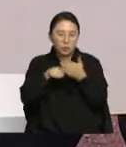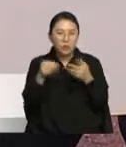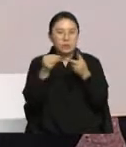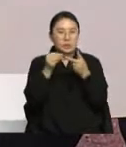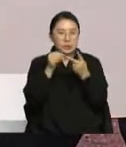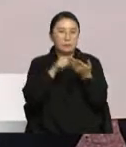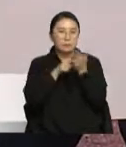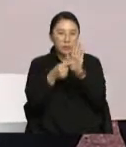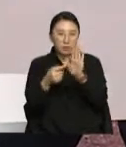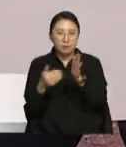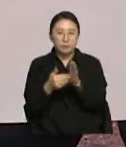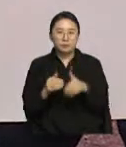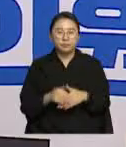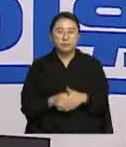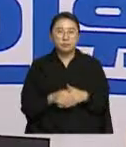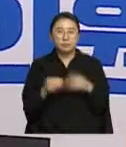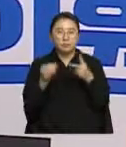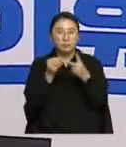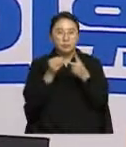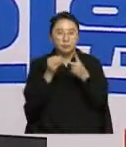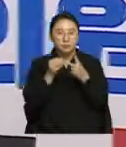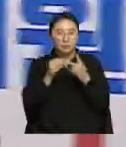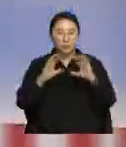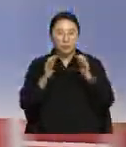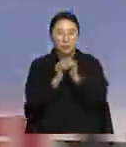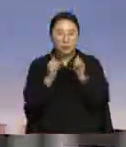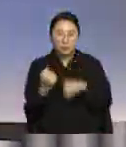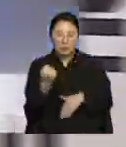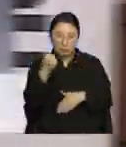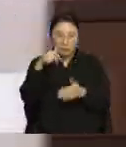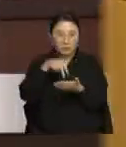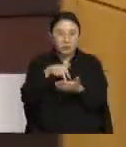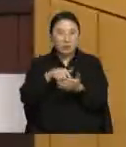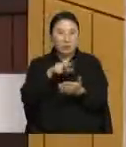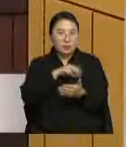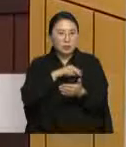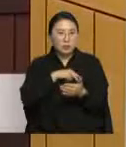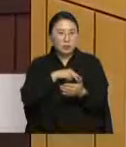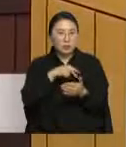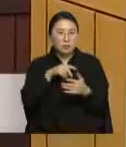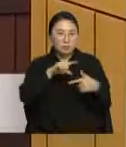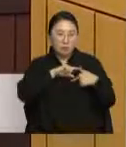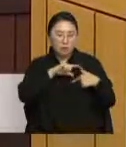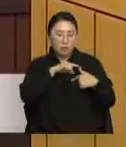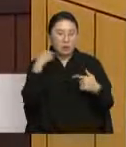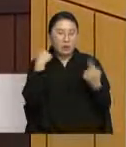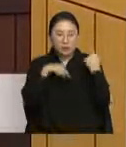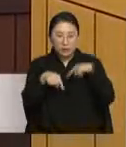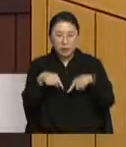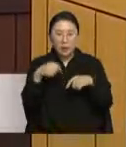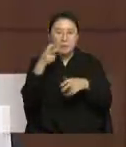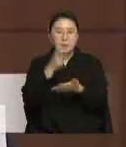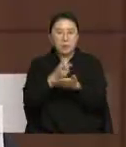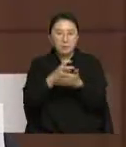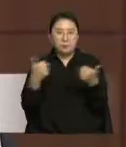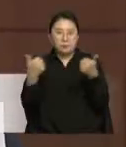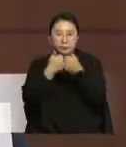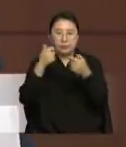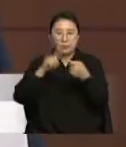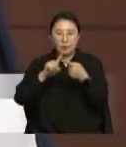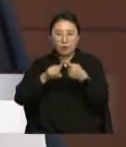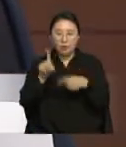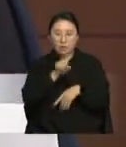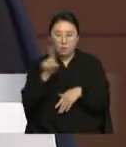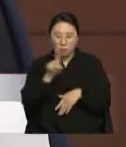발표했습니다. 2차 성명서에서 국민의힘 측은 해당 구의원이 명예훼손 혐의로 법적 대응을 예고한 것에 대해